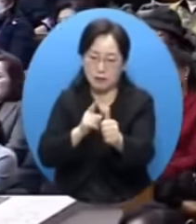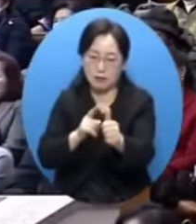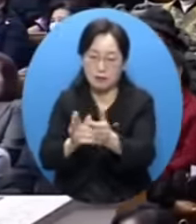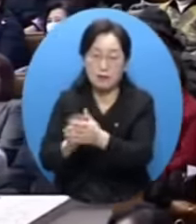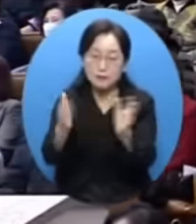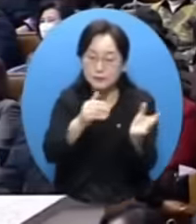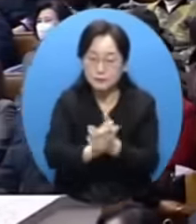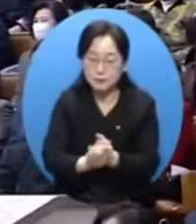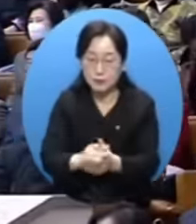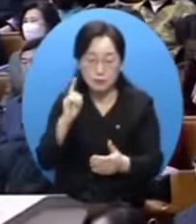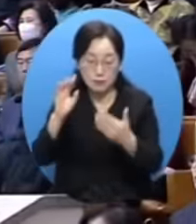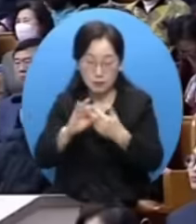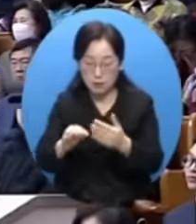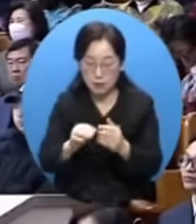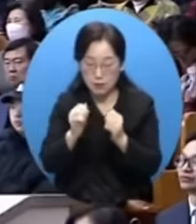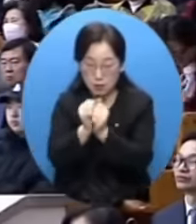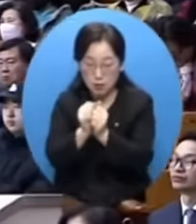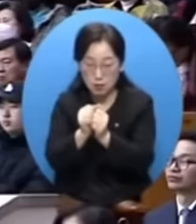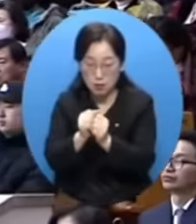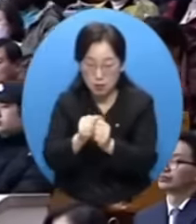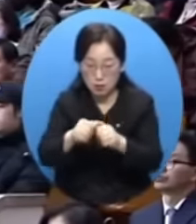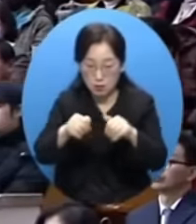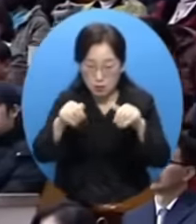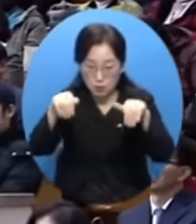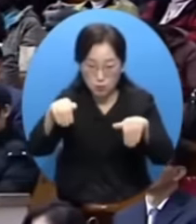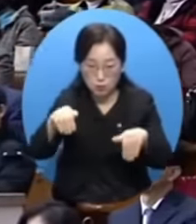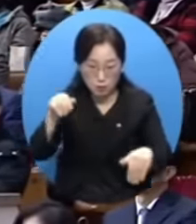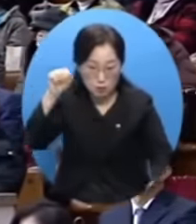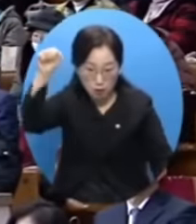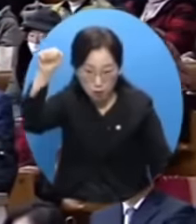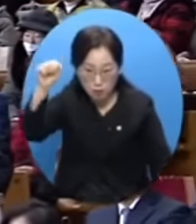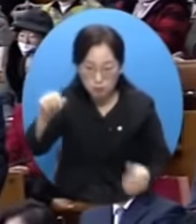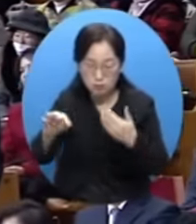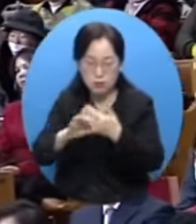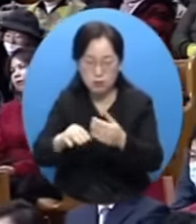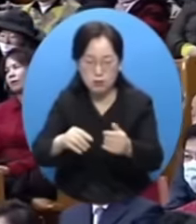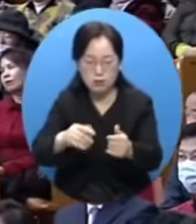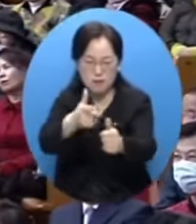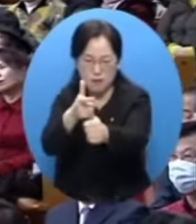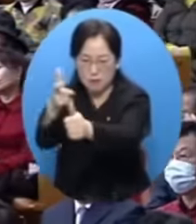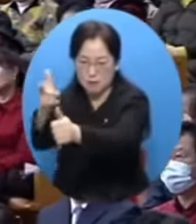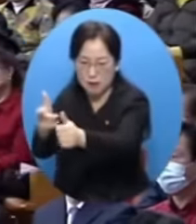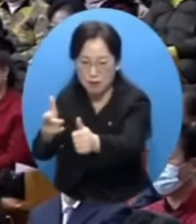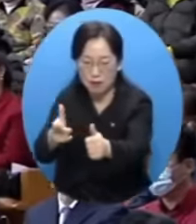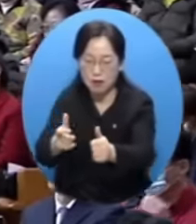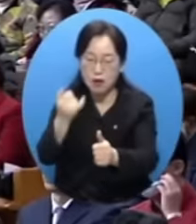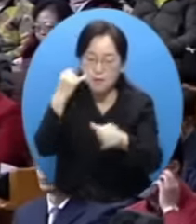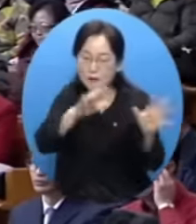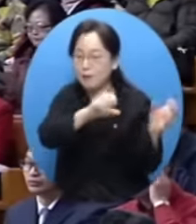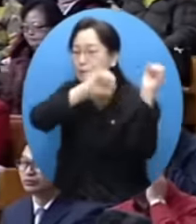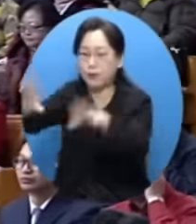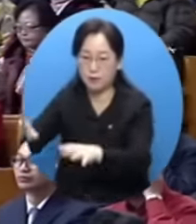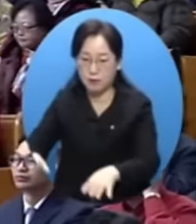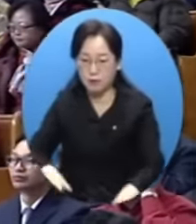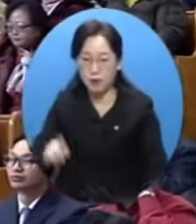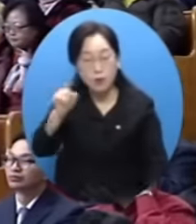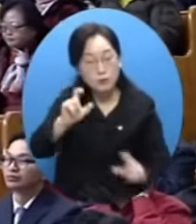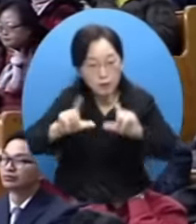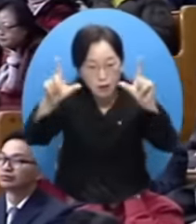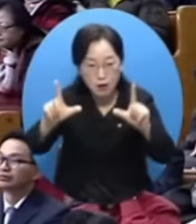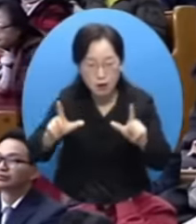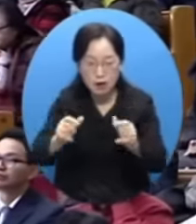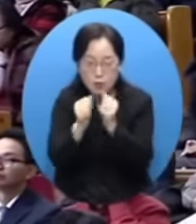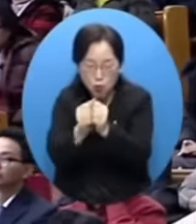그 자리에서 총을 쏴서 그를 죽이고 바다에 던져버렸습니다. 어느 날 노예를 싣고 고향으로 돌아오는데 큰 풍랑을 만납니다. 배가